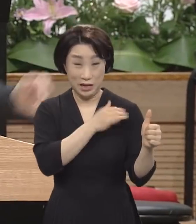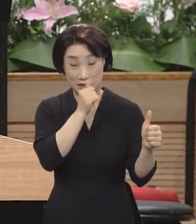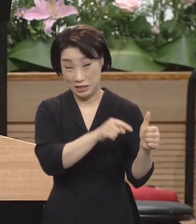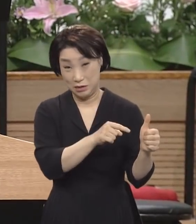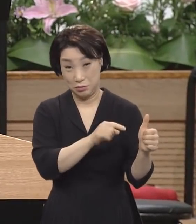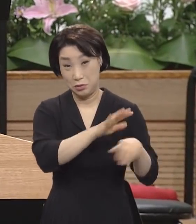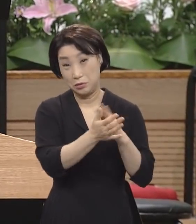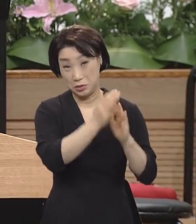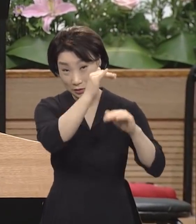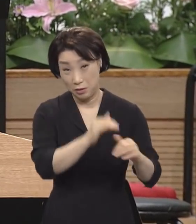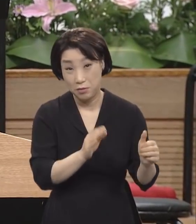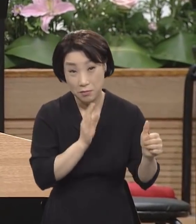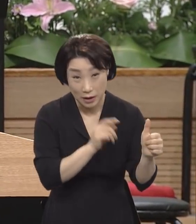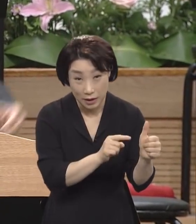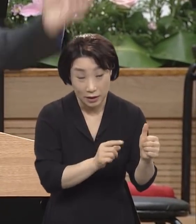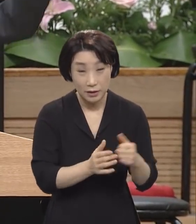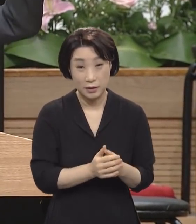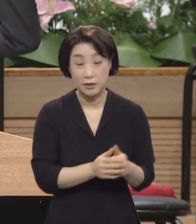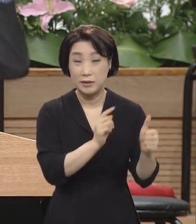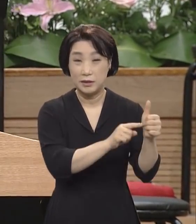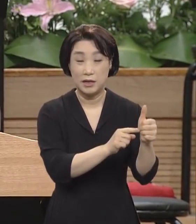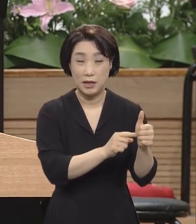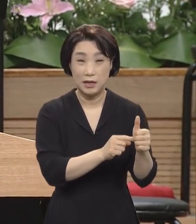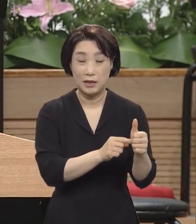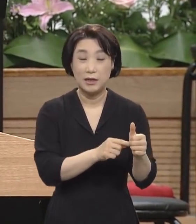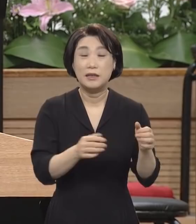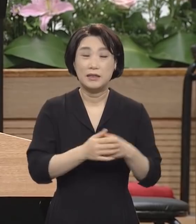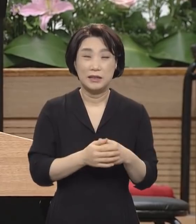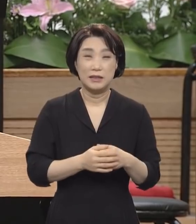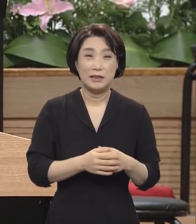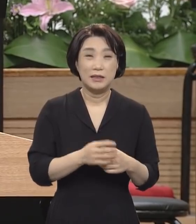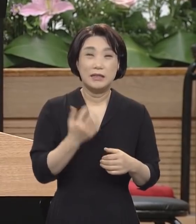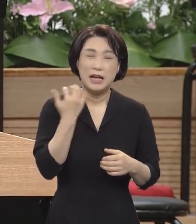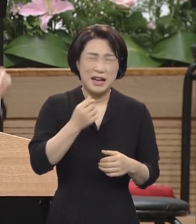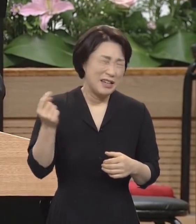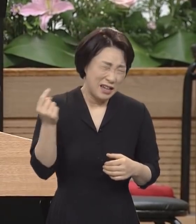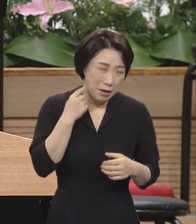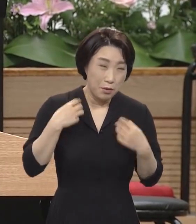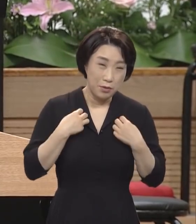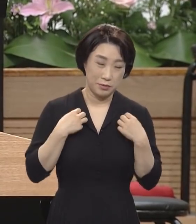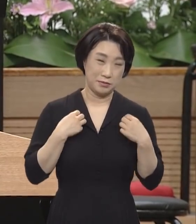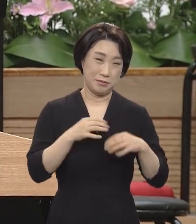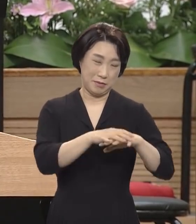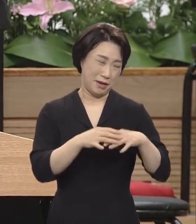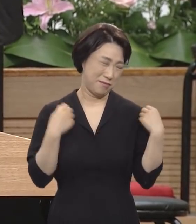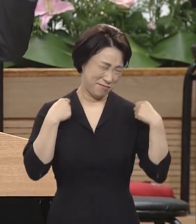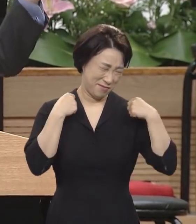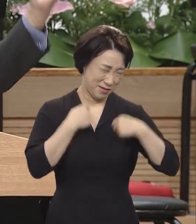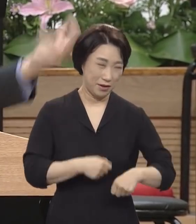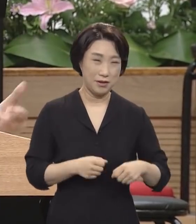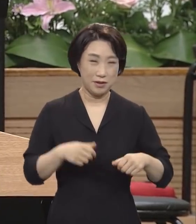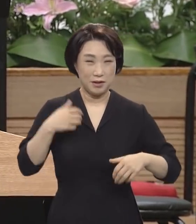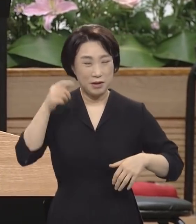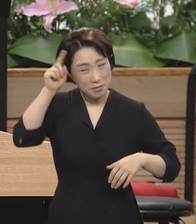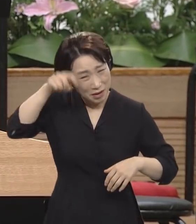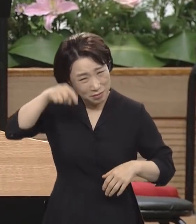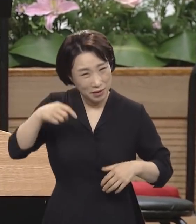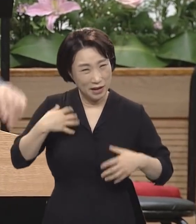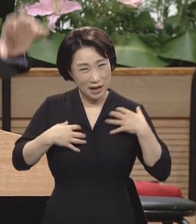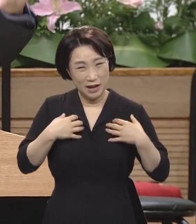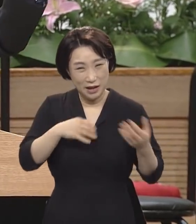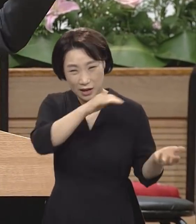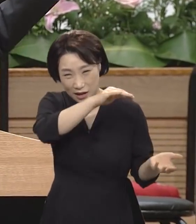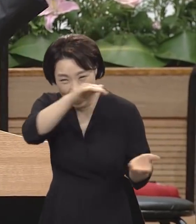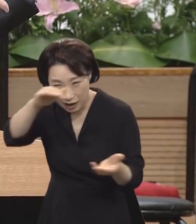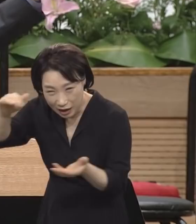있었대요 부자 그가 자세국과 고운 배옷을 입고 날마다 호화로이 연락하며